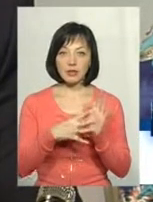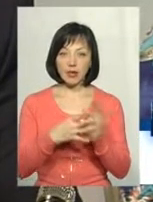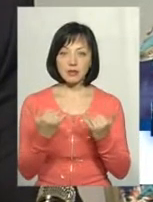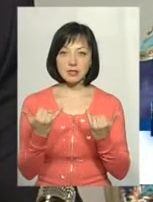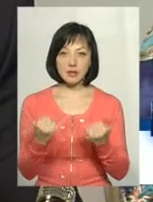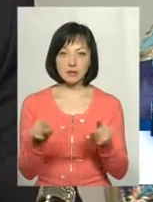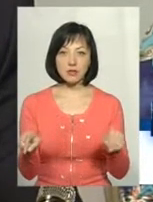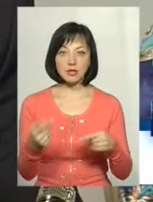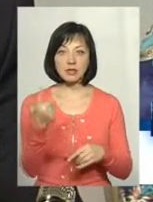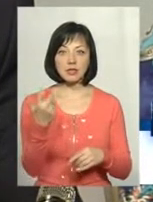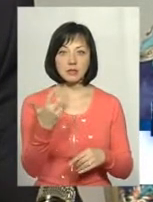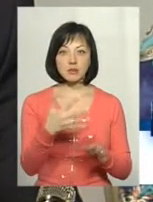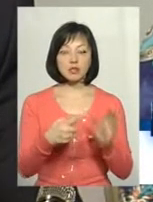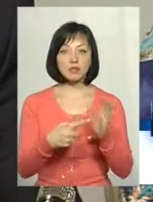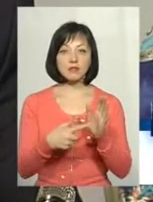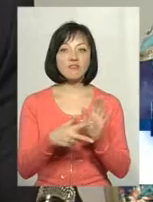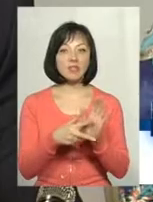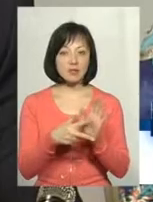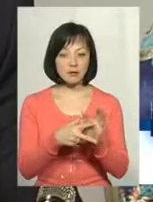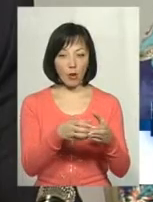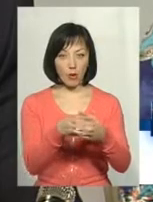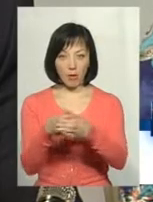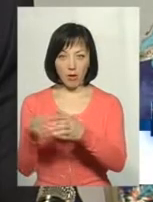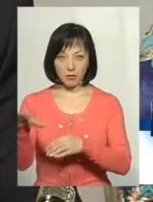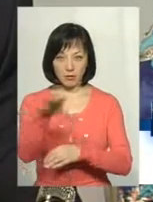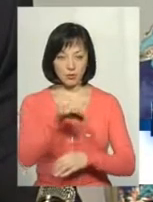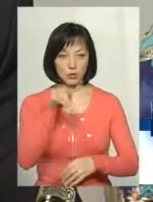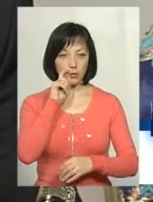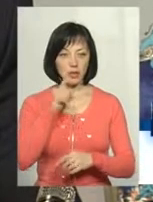зараз утворилось 358 громад. Тому